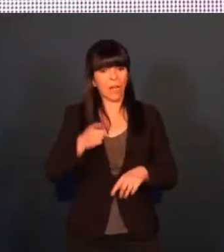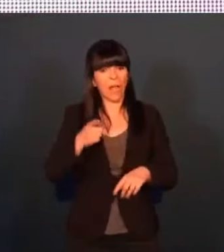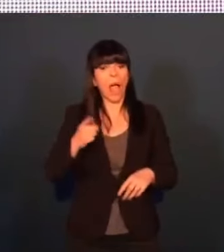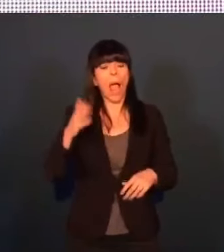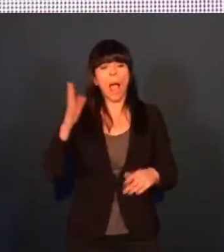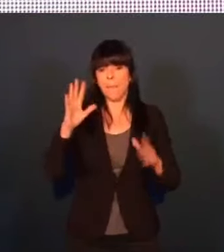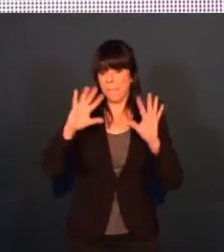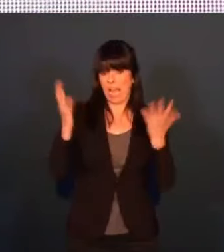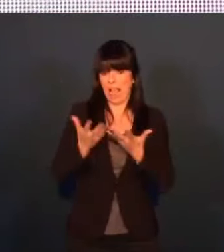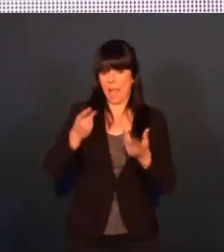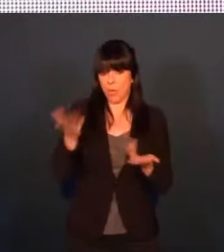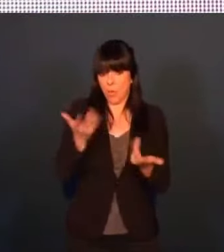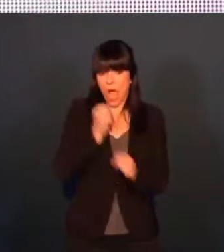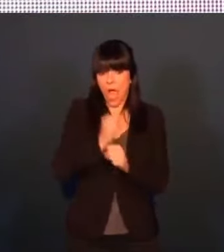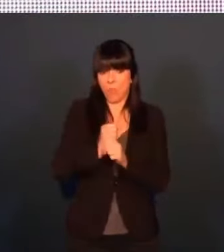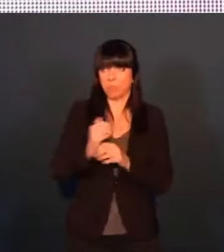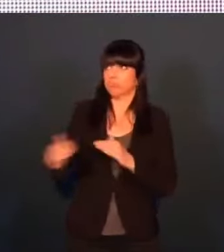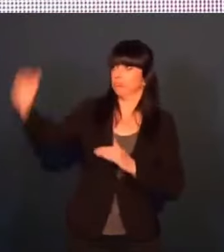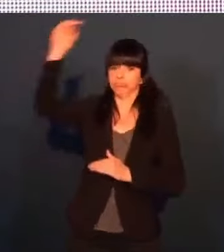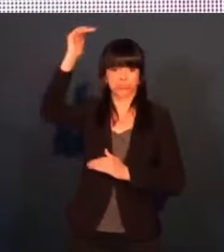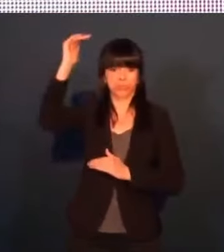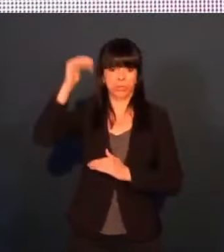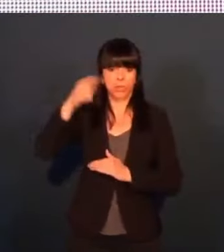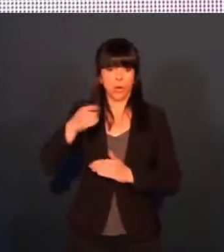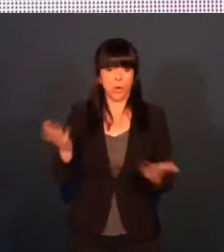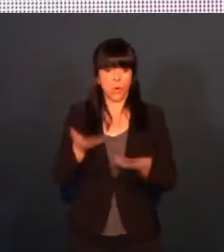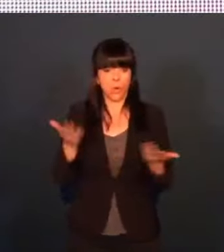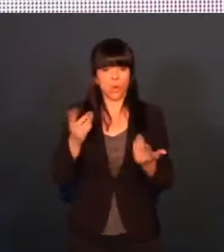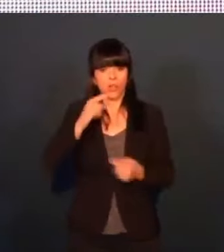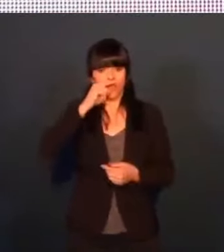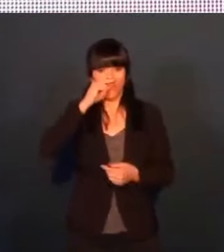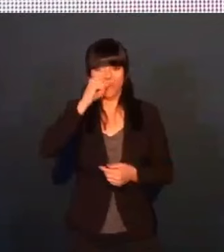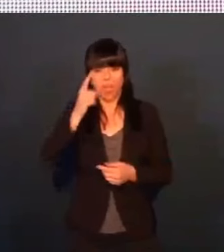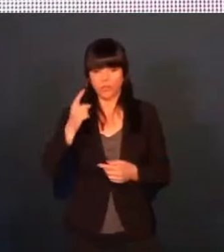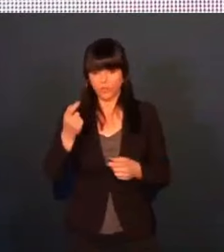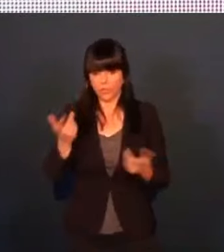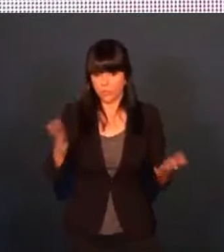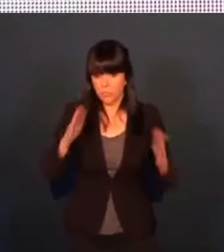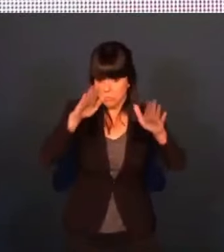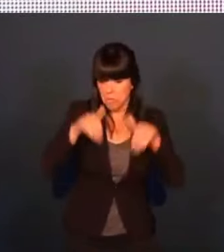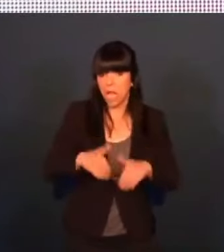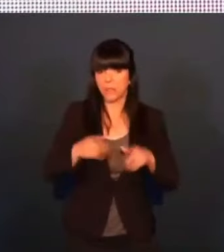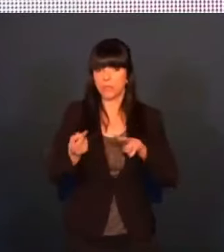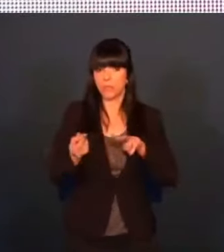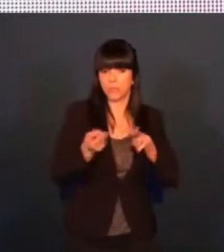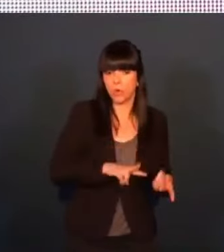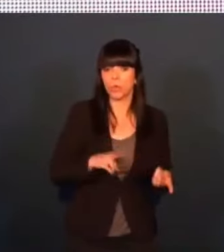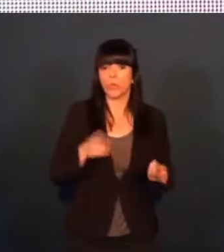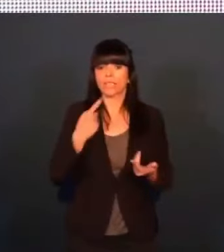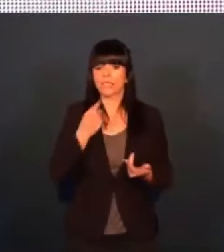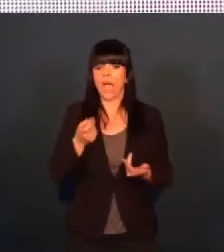на много високи обороти. Тогава бяха приети изключително важни закони, бяха приети промените в